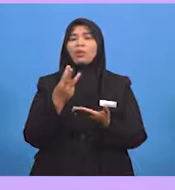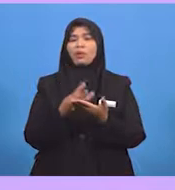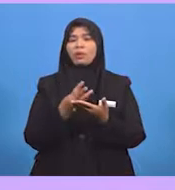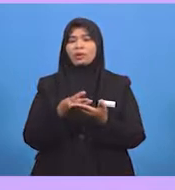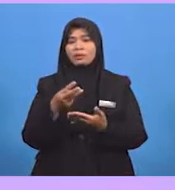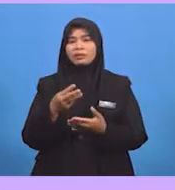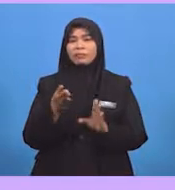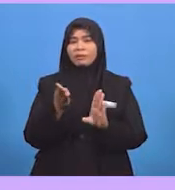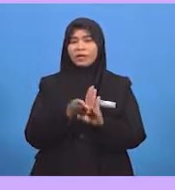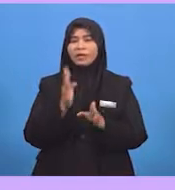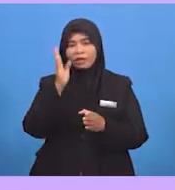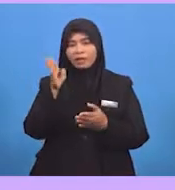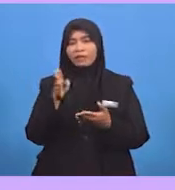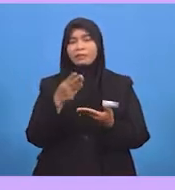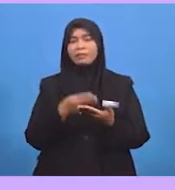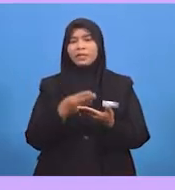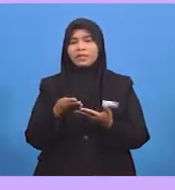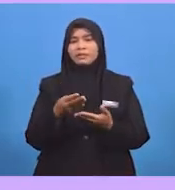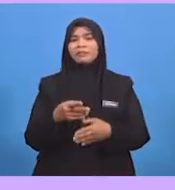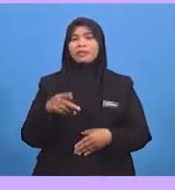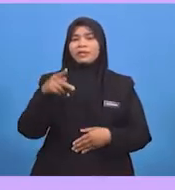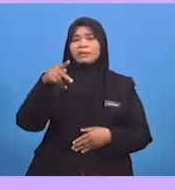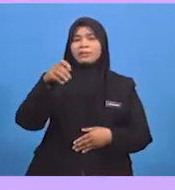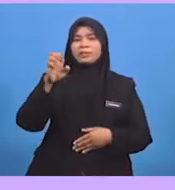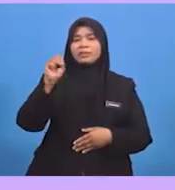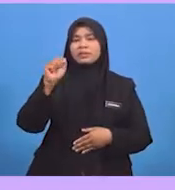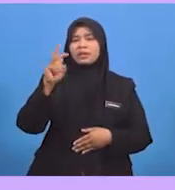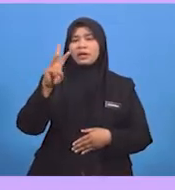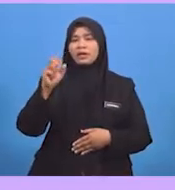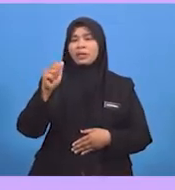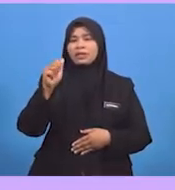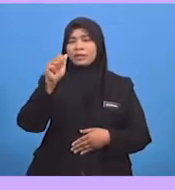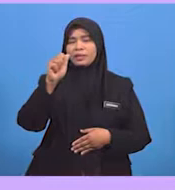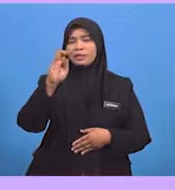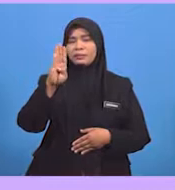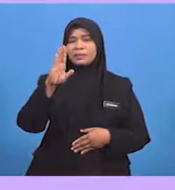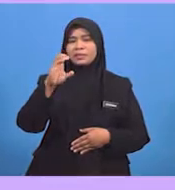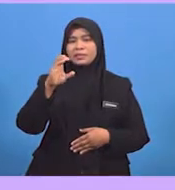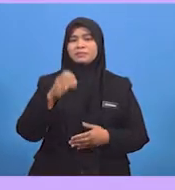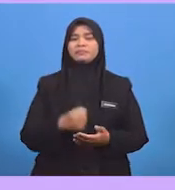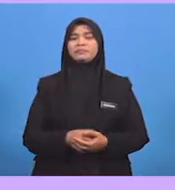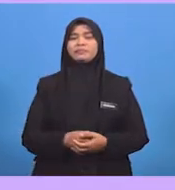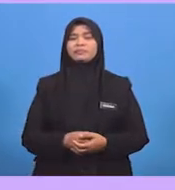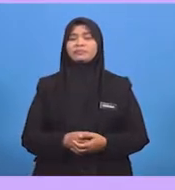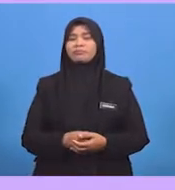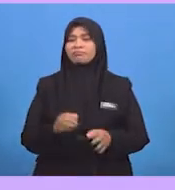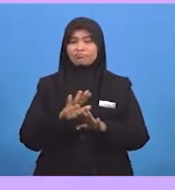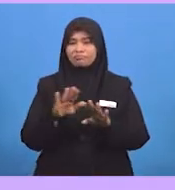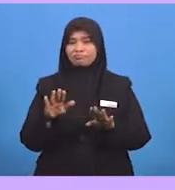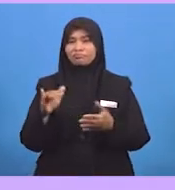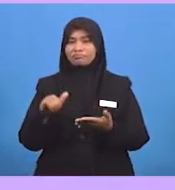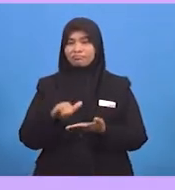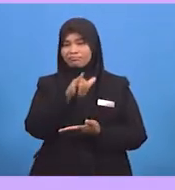wang asing mereka. Pesawat Boeing, Malaysia ada menghasilkan pesawat tersebut?